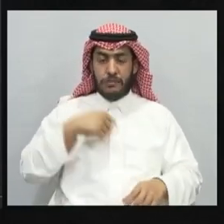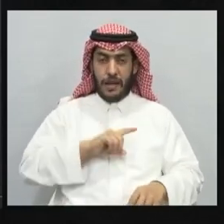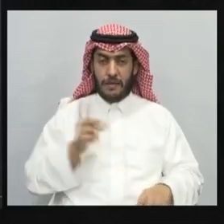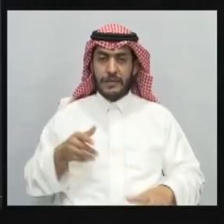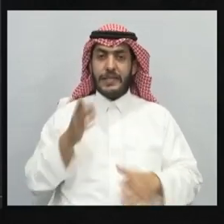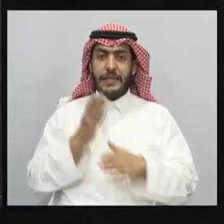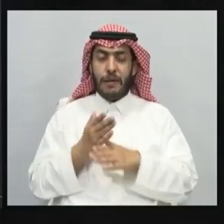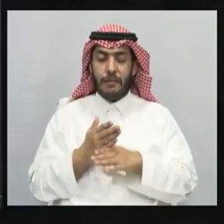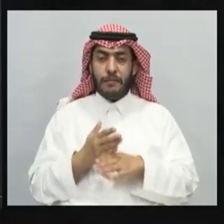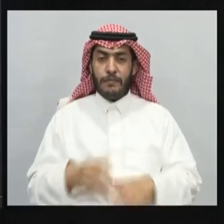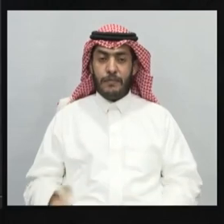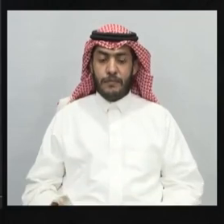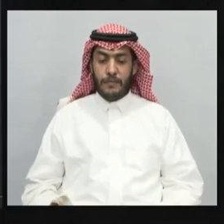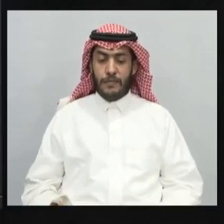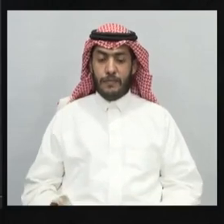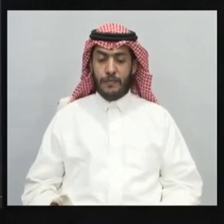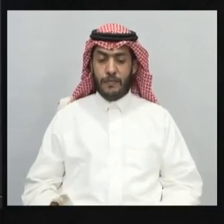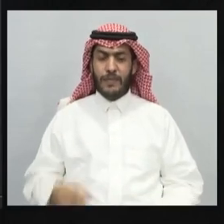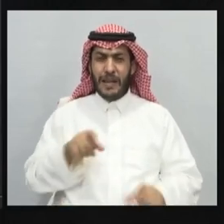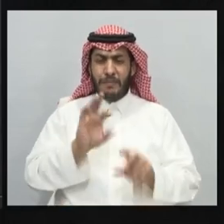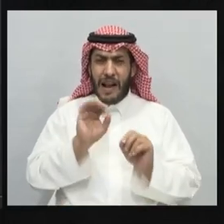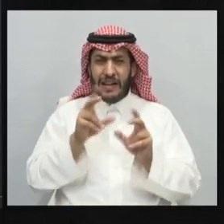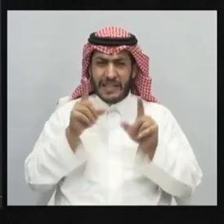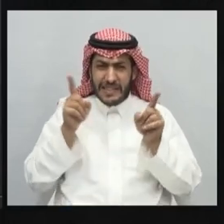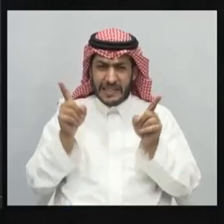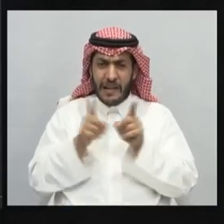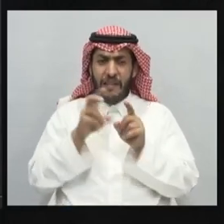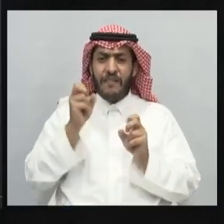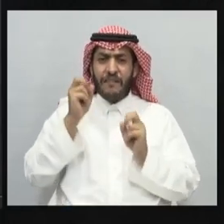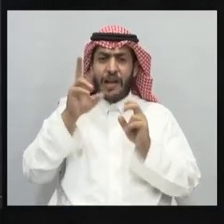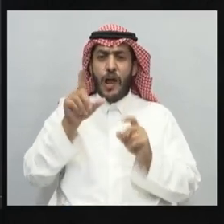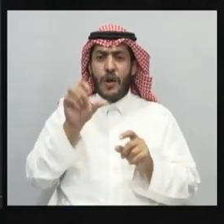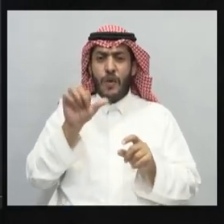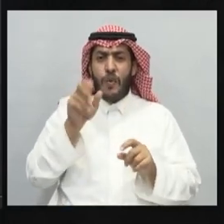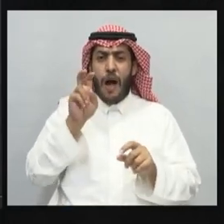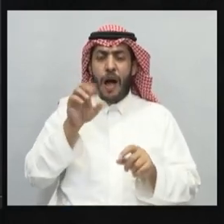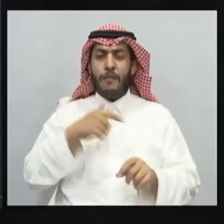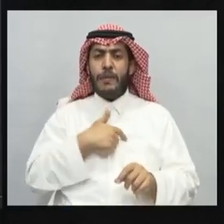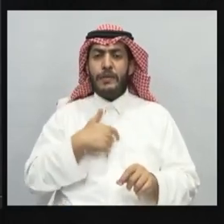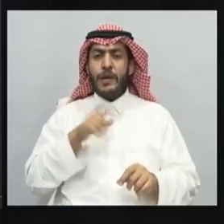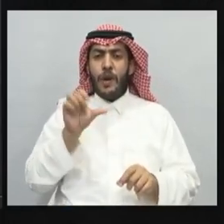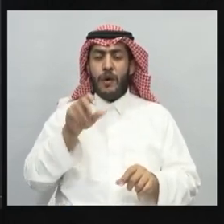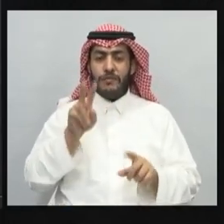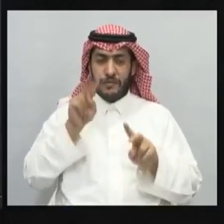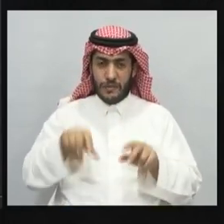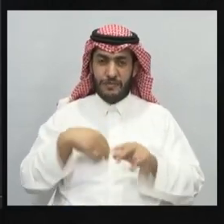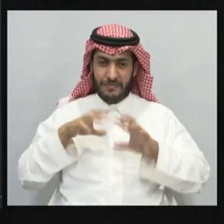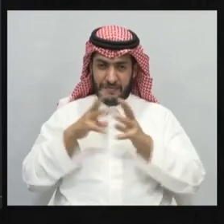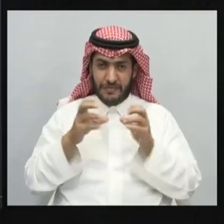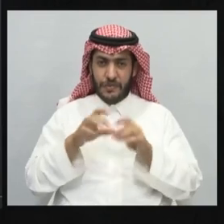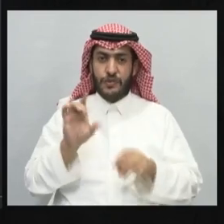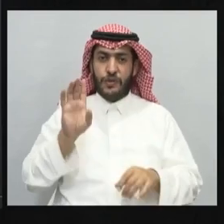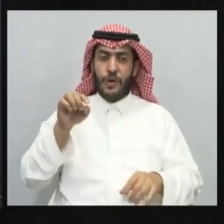وهذا السبب هذا السبب اللي موجود عندي يلخص فكره ايش فكره النواه بشكل بسيط اللي من خلال اليوم ان شاء الله سوف